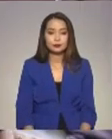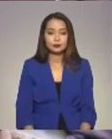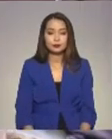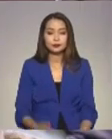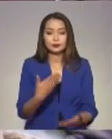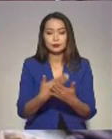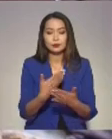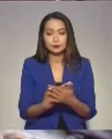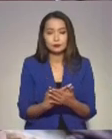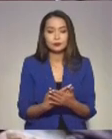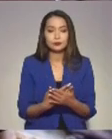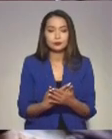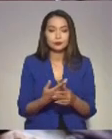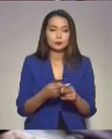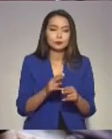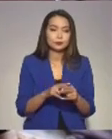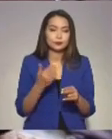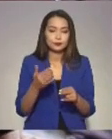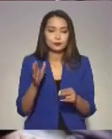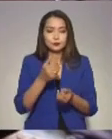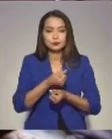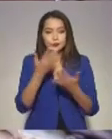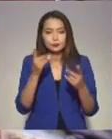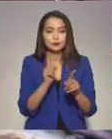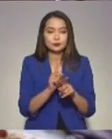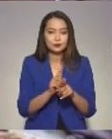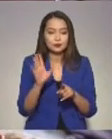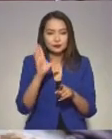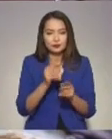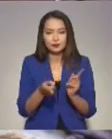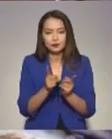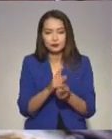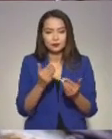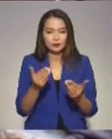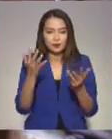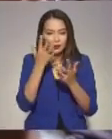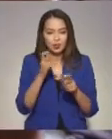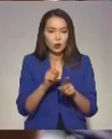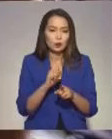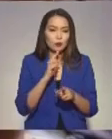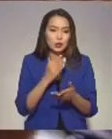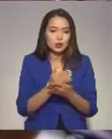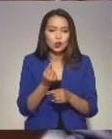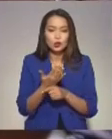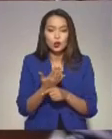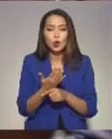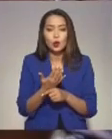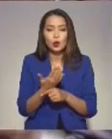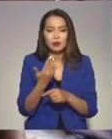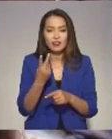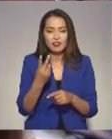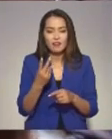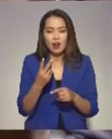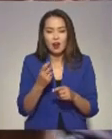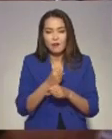Около 2 часов ночи, когда я только прилег, я увидел яркую вспышку света, превратившую ночь в день. Через несколько секунд прозвучали 2 взрыва. На